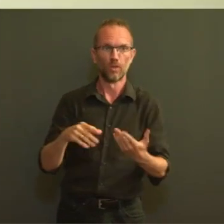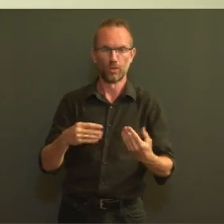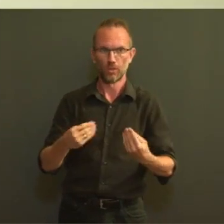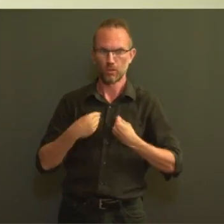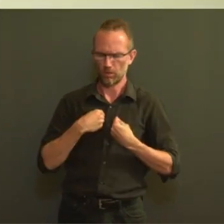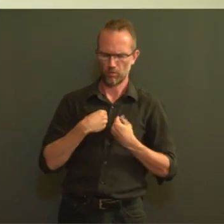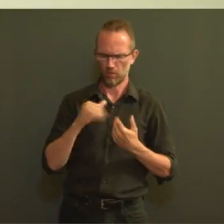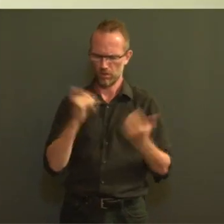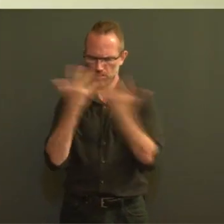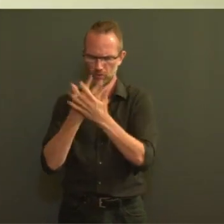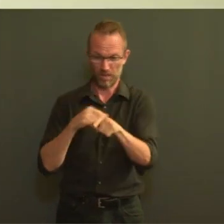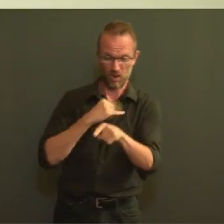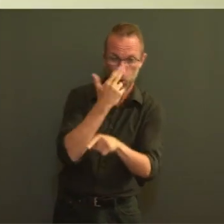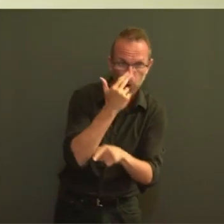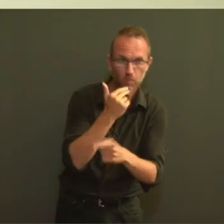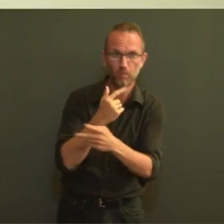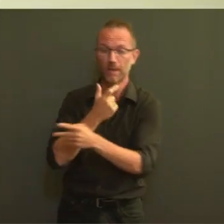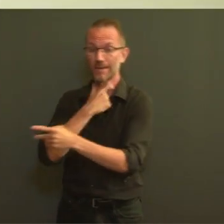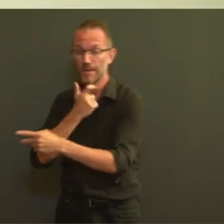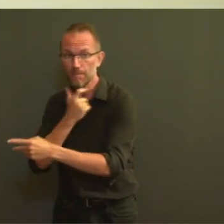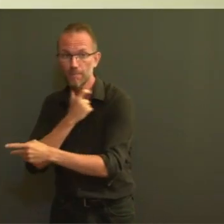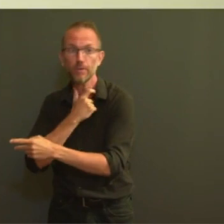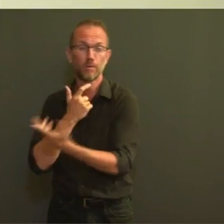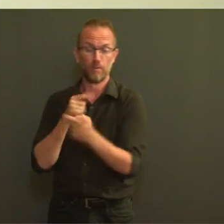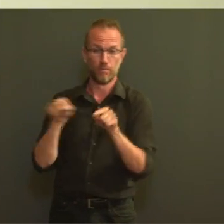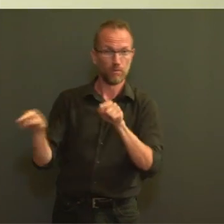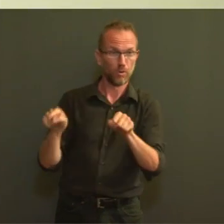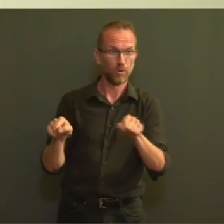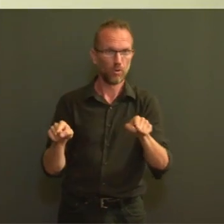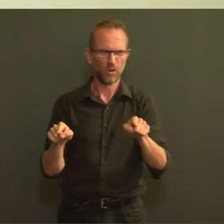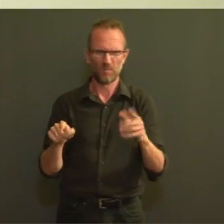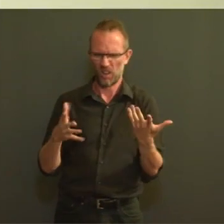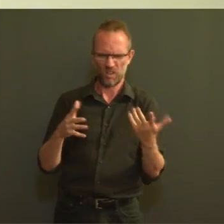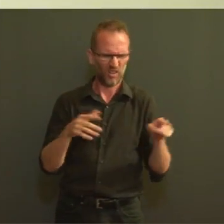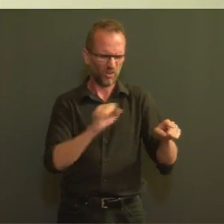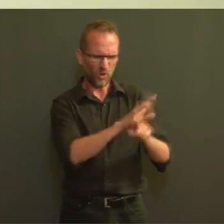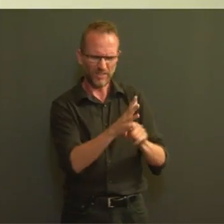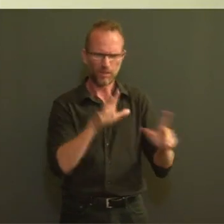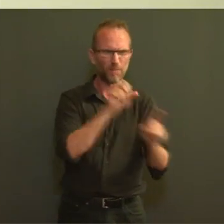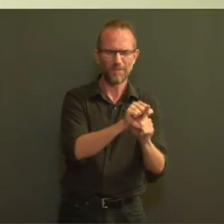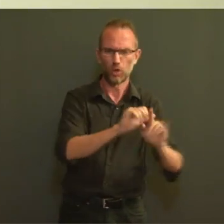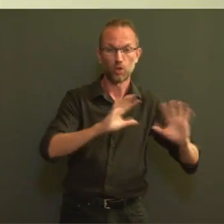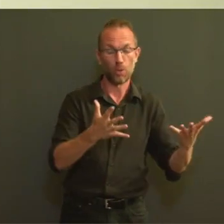grippaux. On ne pourra dès lors distinguer le Covid-19 qu'avec des tests.